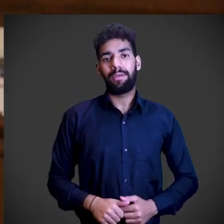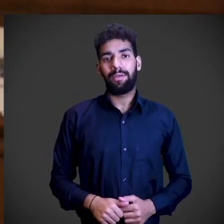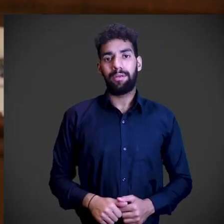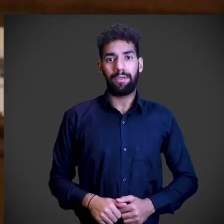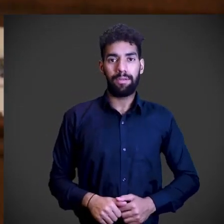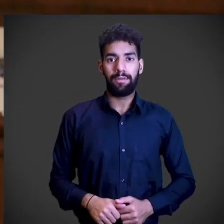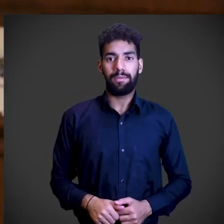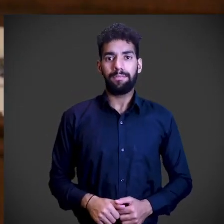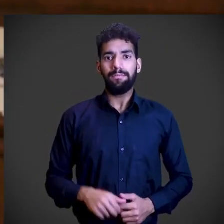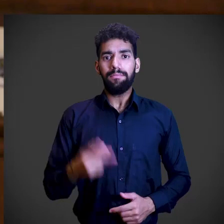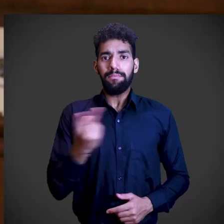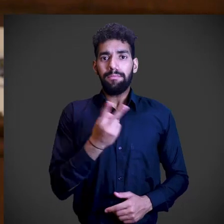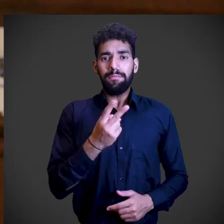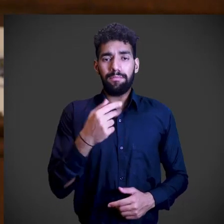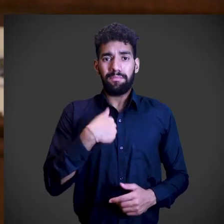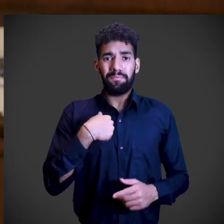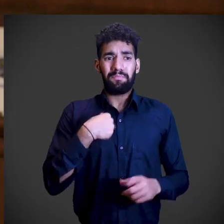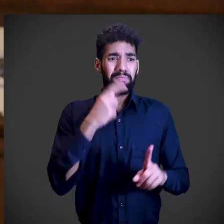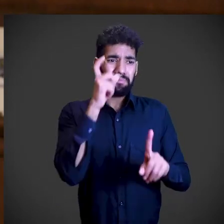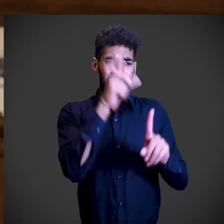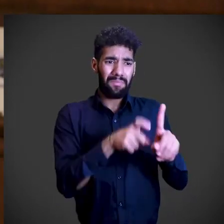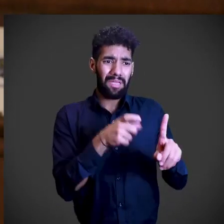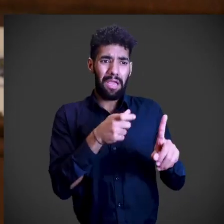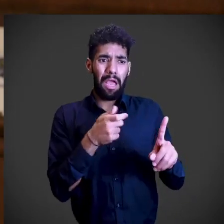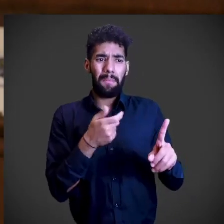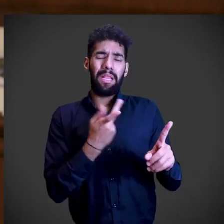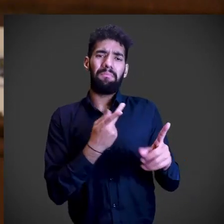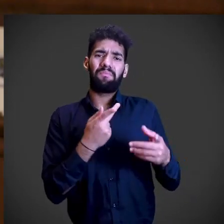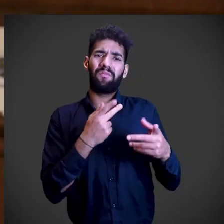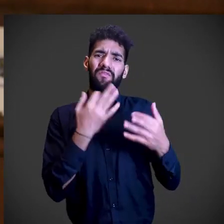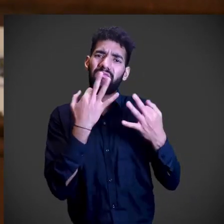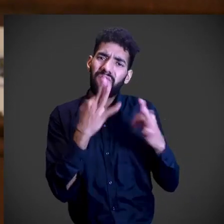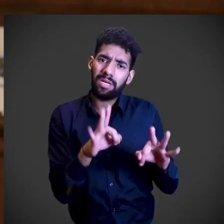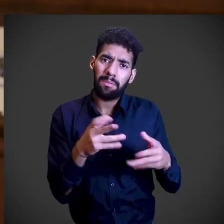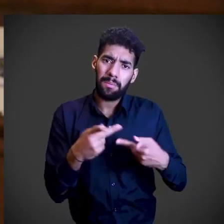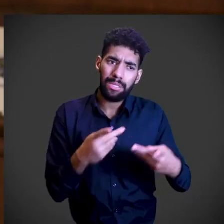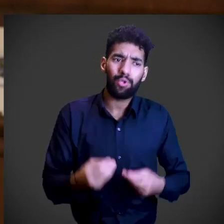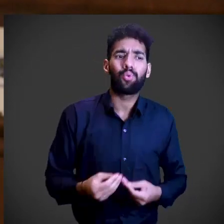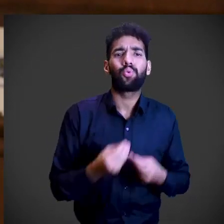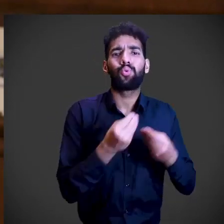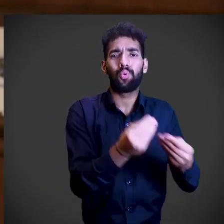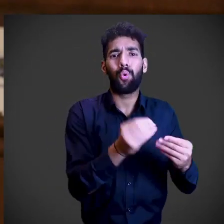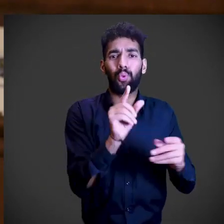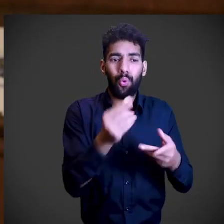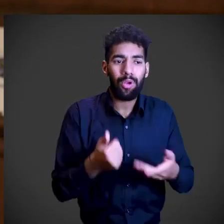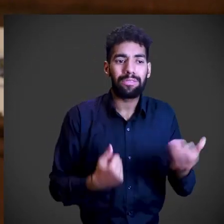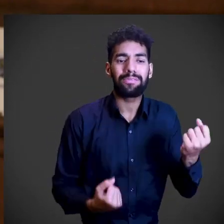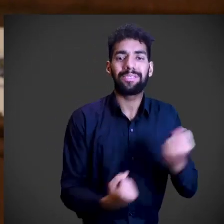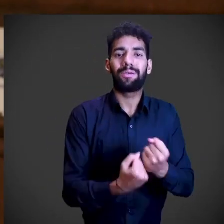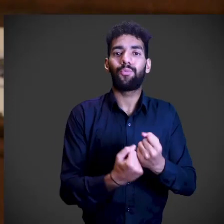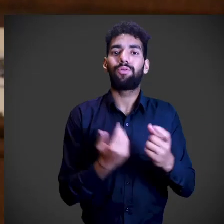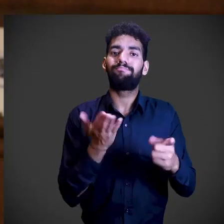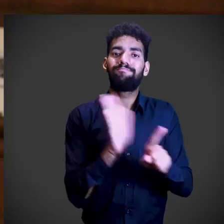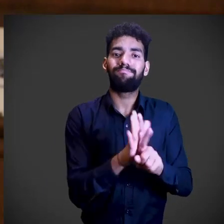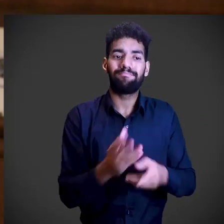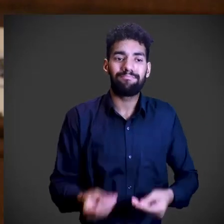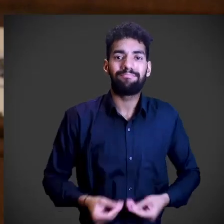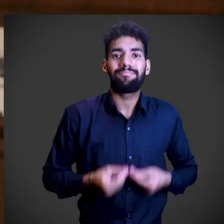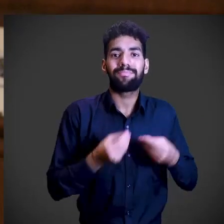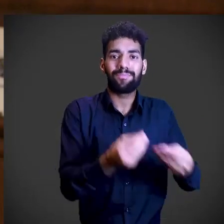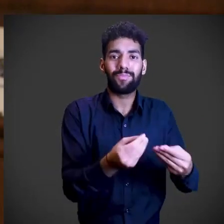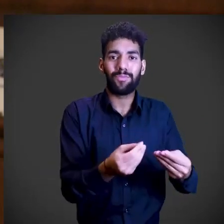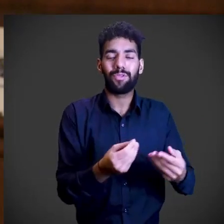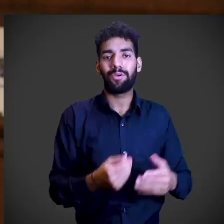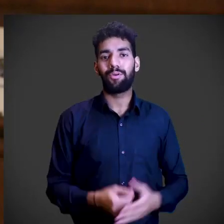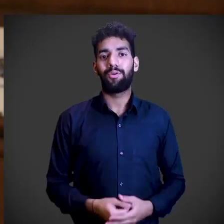खा कोई किसान हो, खा कोई दुकानदार हो, खा कोई प्लम्बर हो, फॉर एग्जांपल प्लम्बर को